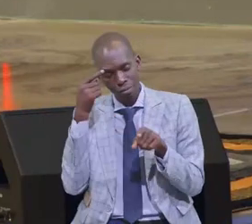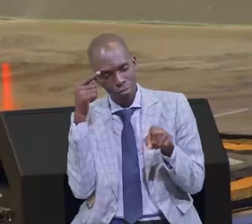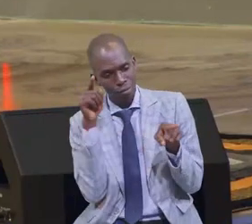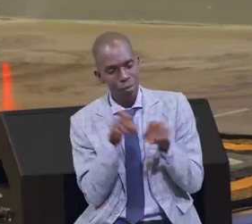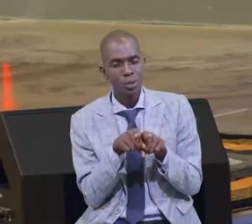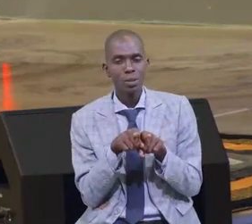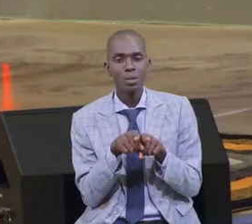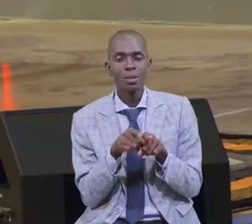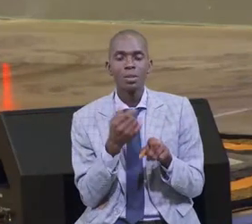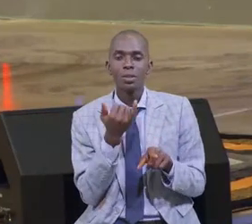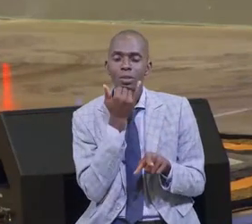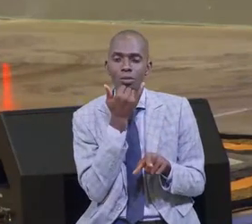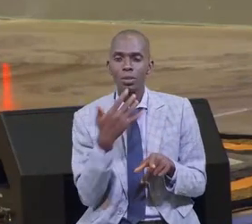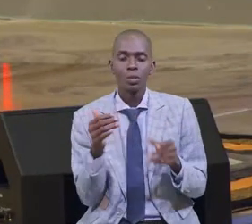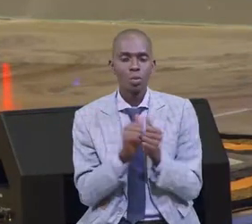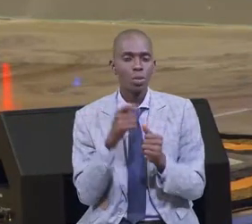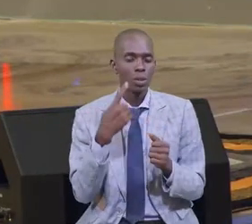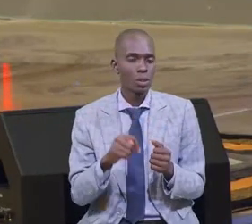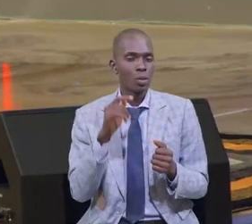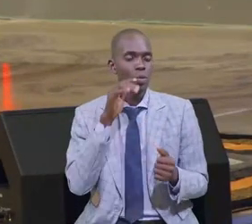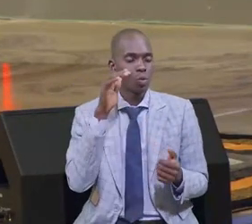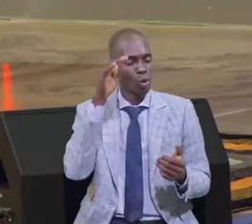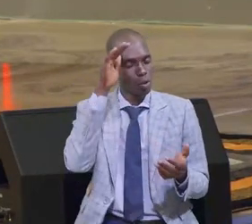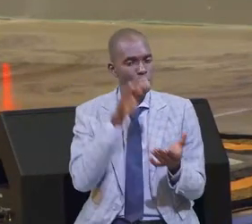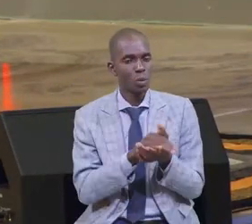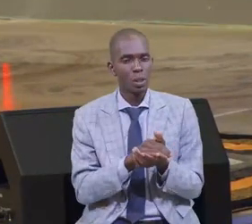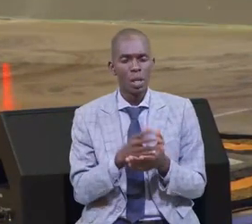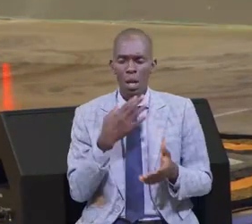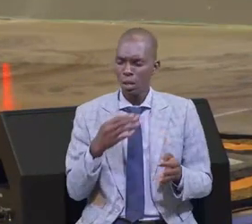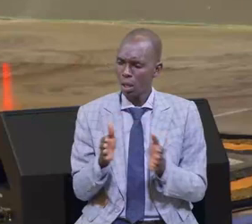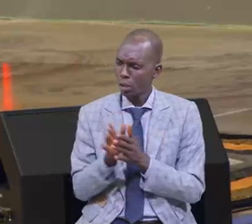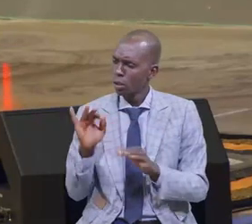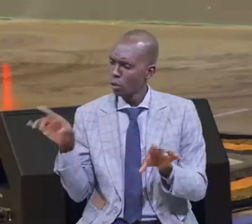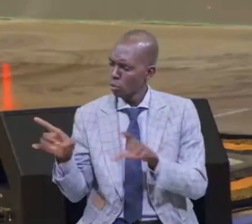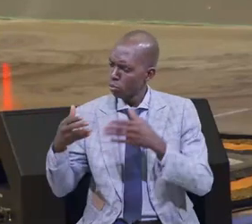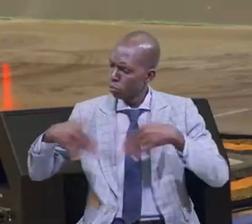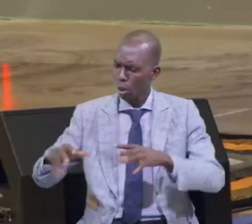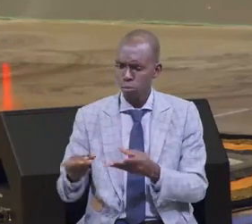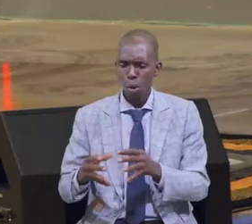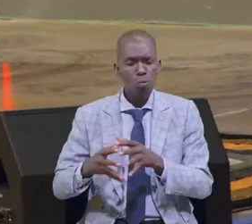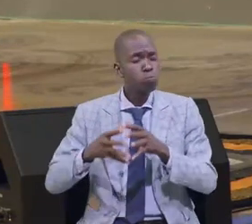en accord avec son mari, est-ce à un tel prix que vous avez vendu